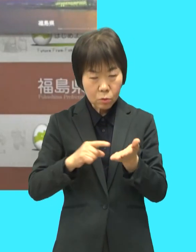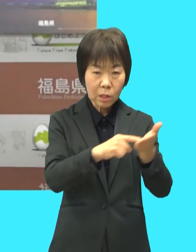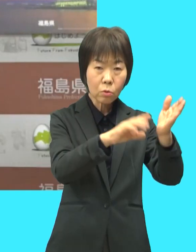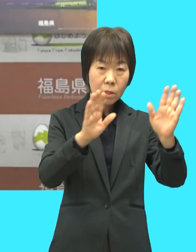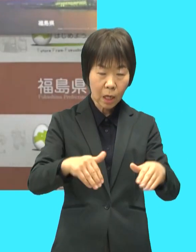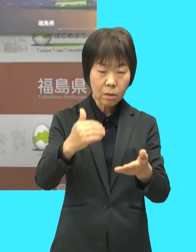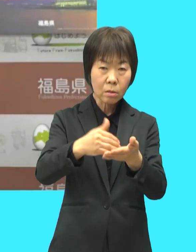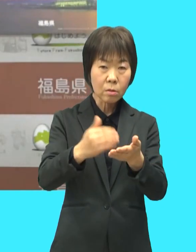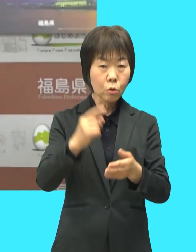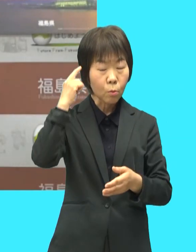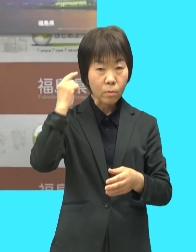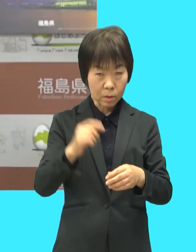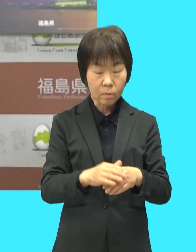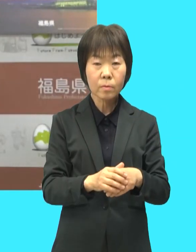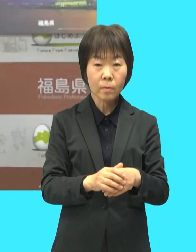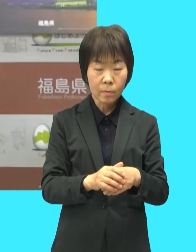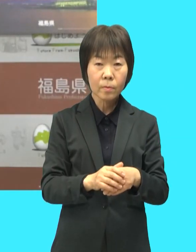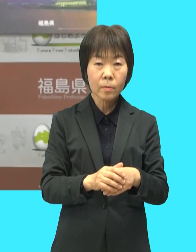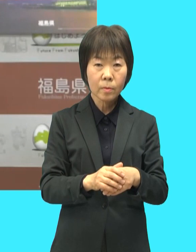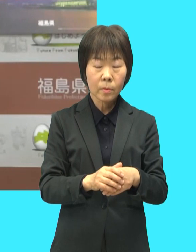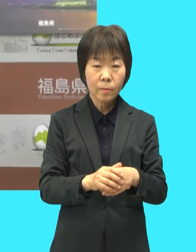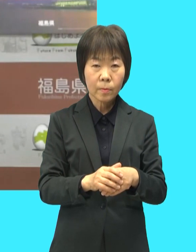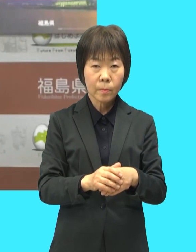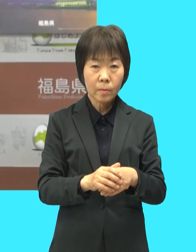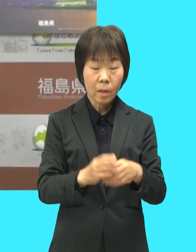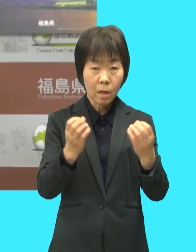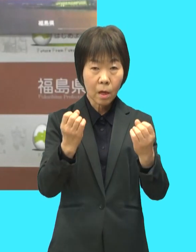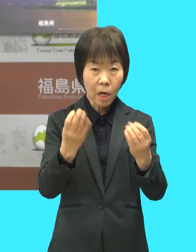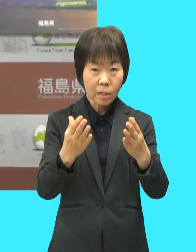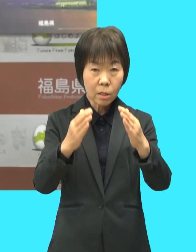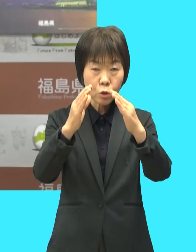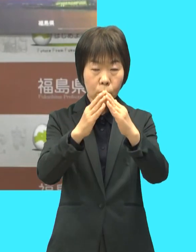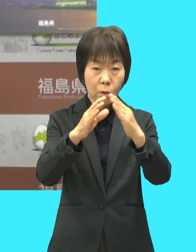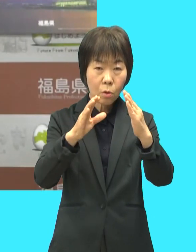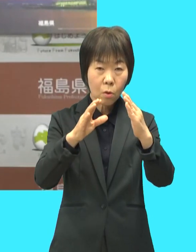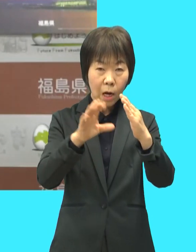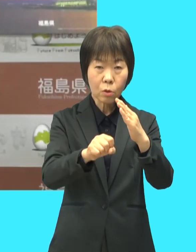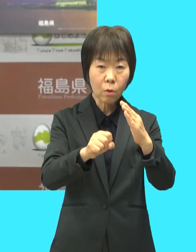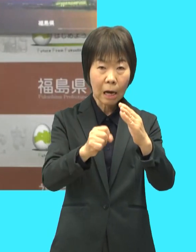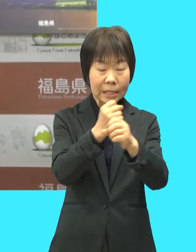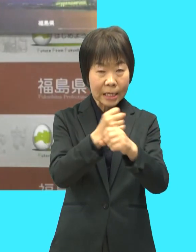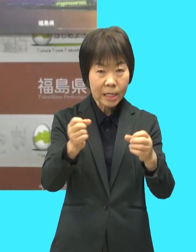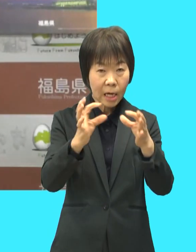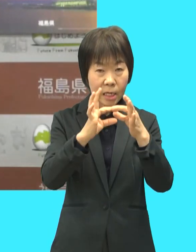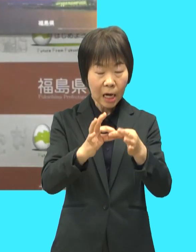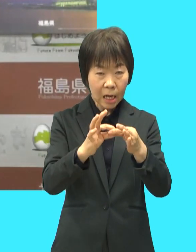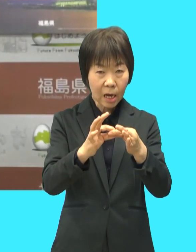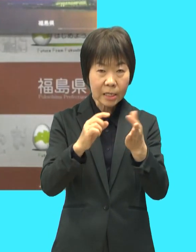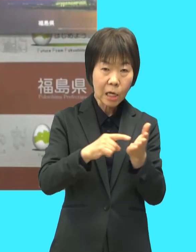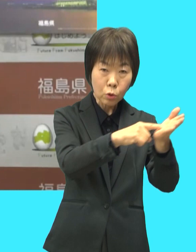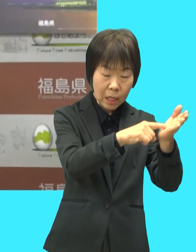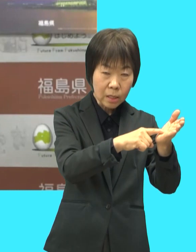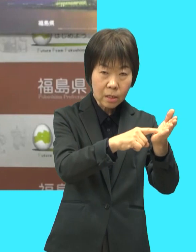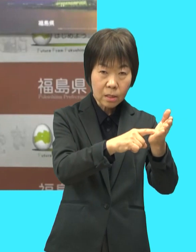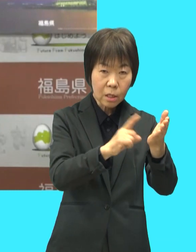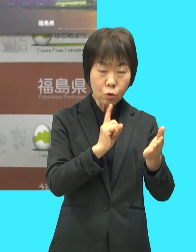ゃったかとちょっと聞いたんですけれども、新たな住まいの確保ができないから提訴したというのはいかにもなんかこう追い